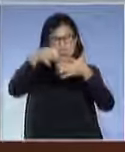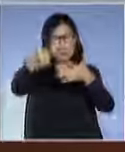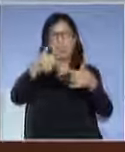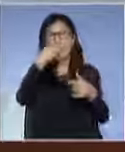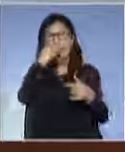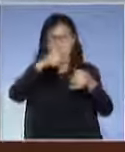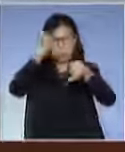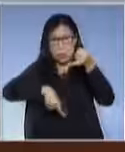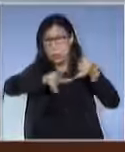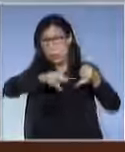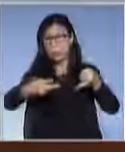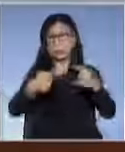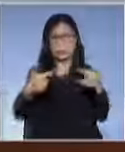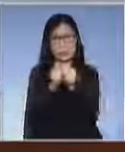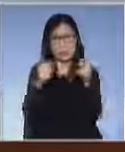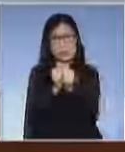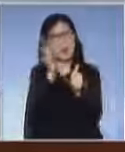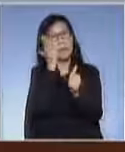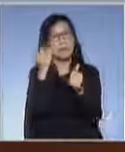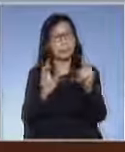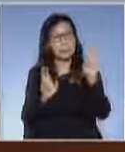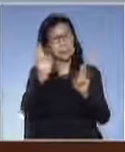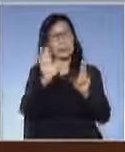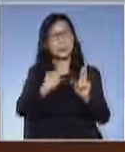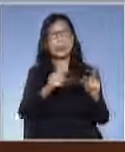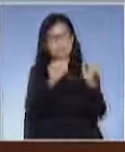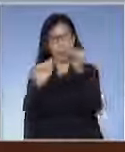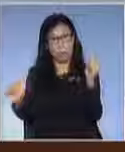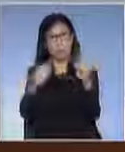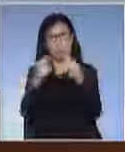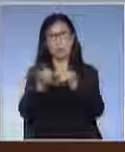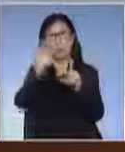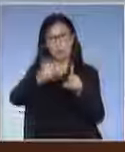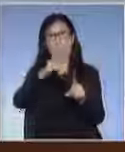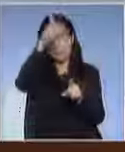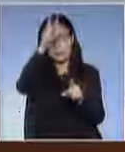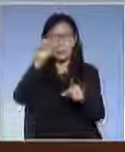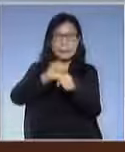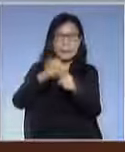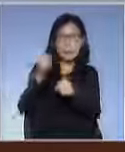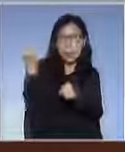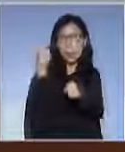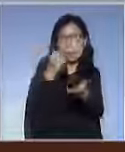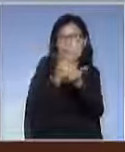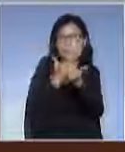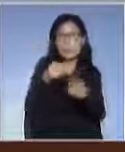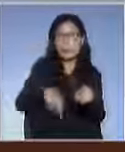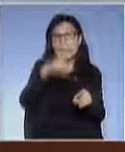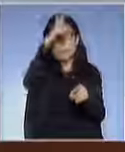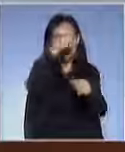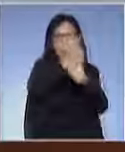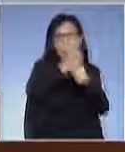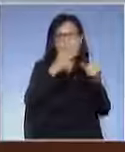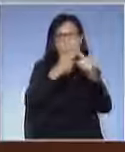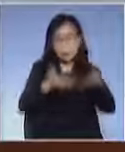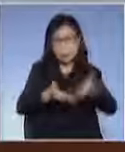成為更宜居城市，委員普遍認為政府當局應加大力度為公務員舉辦